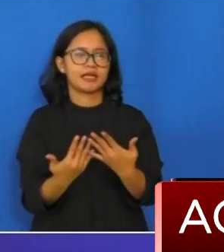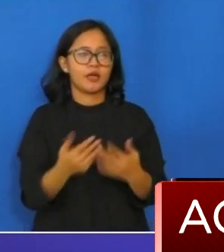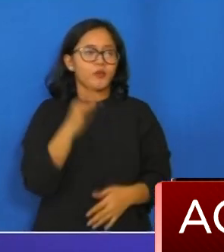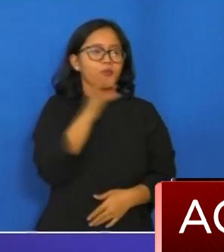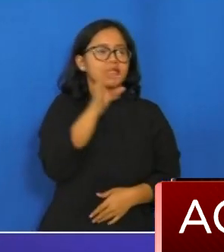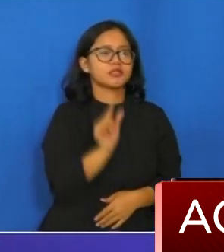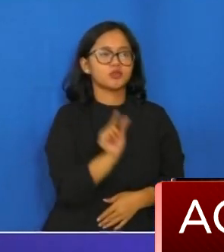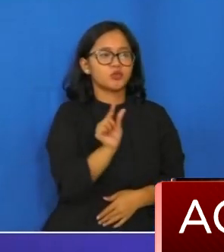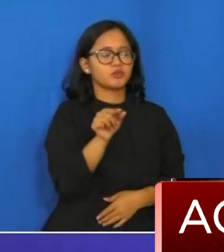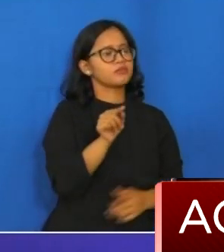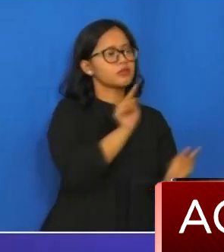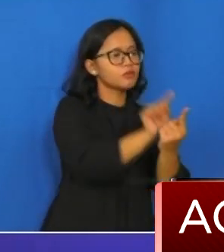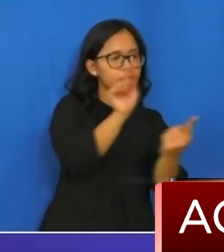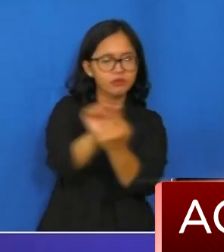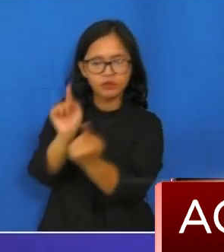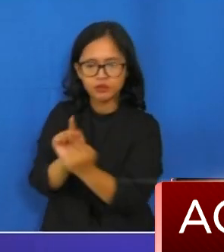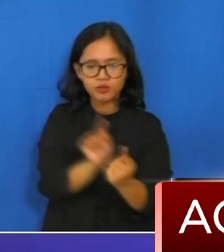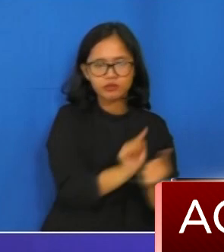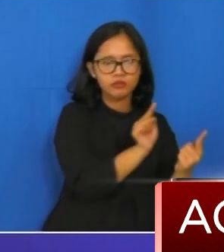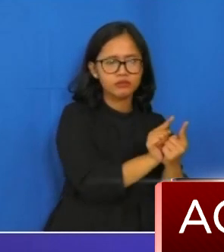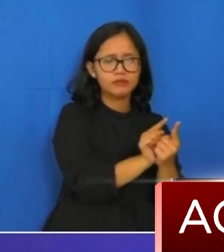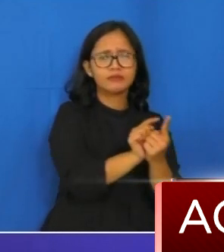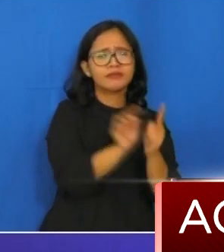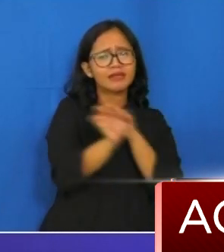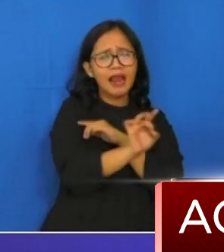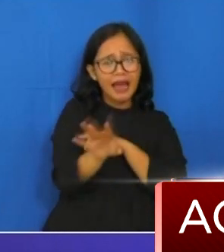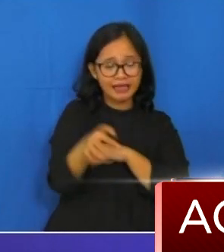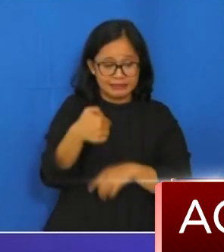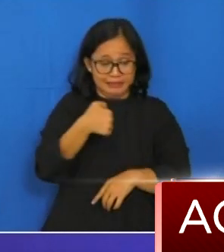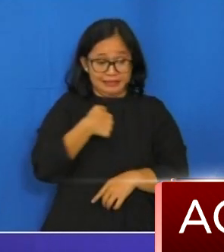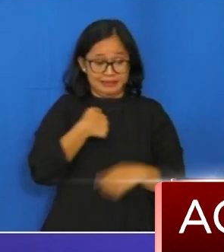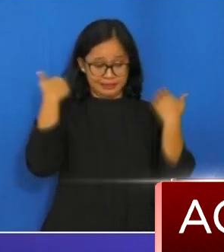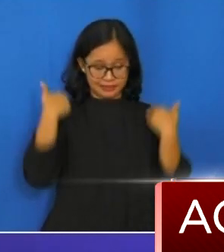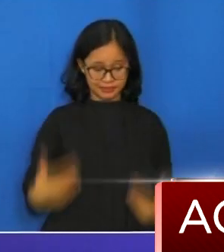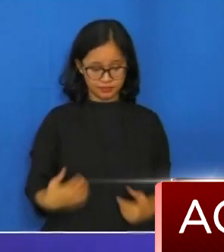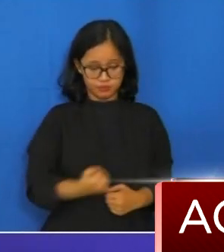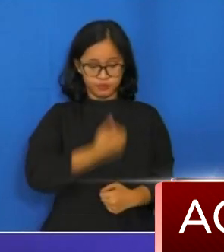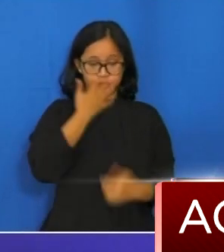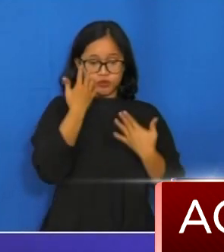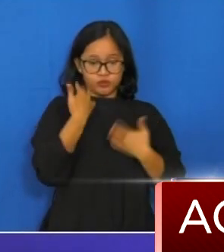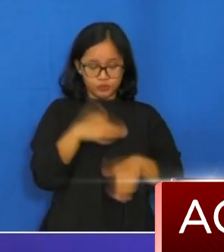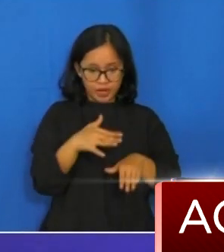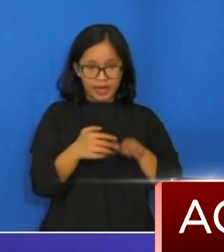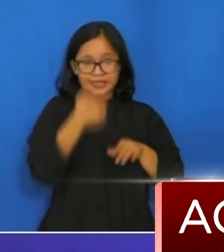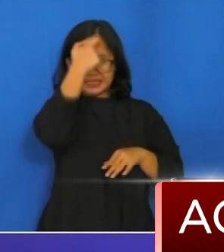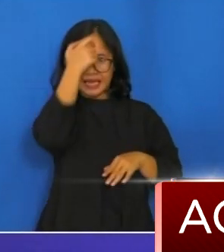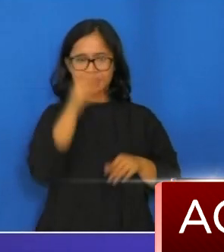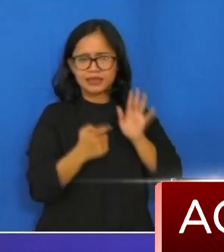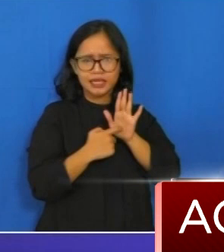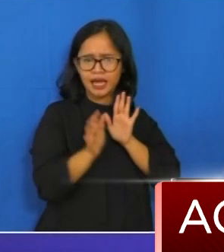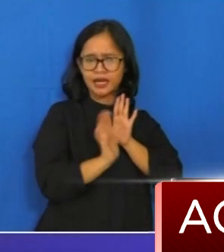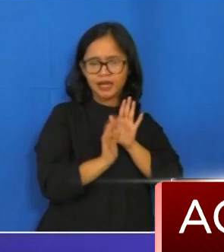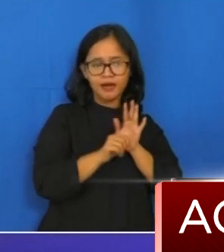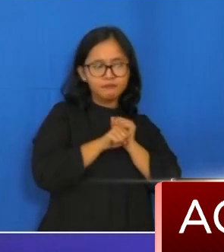sepanjang perjalanan Hai atau bahkan mungkin kita sendiri yang membawa virus itu tanpa gejala atau